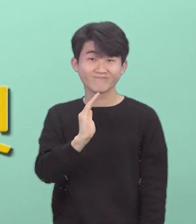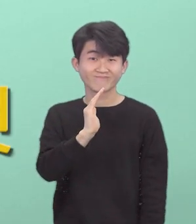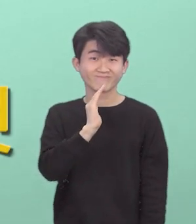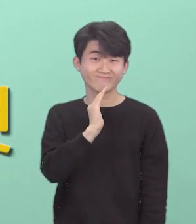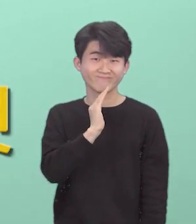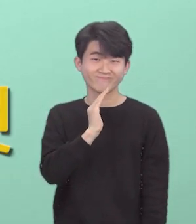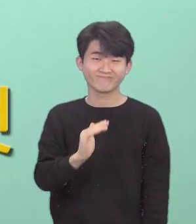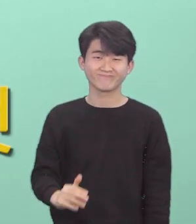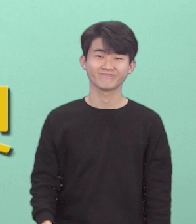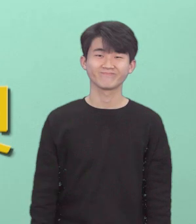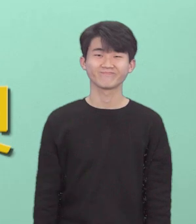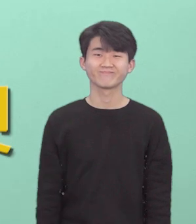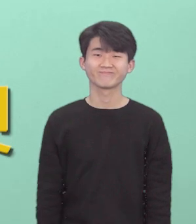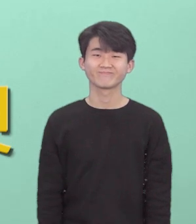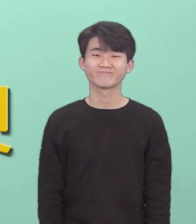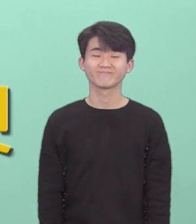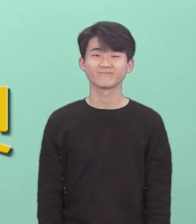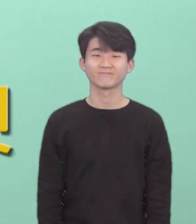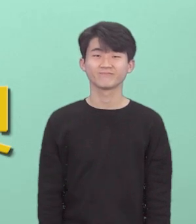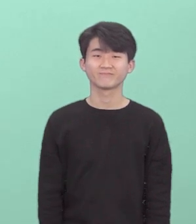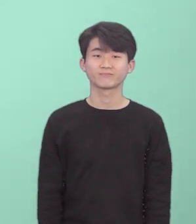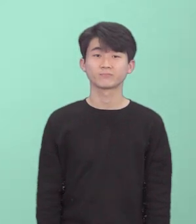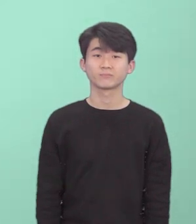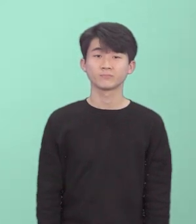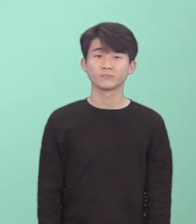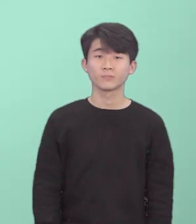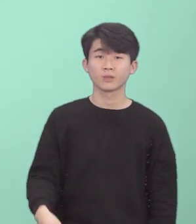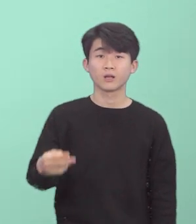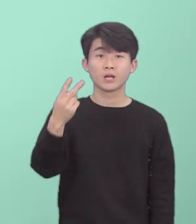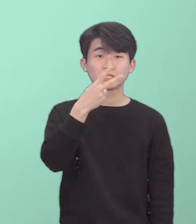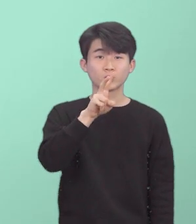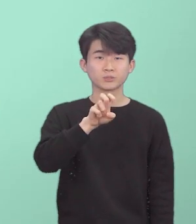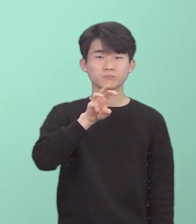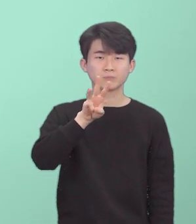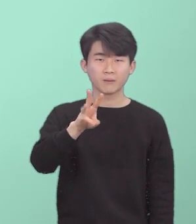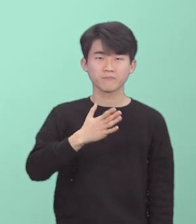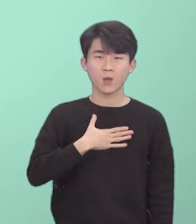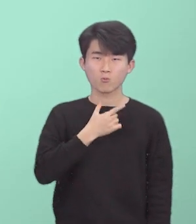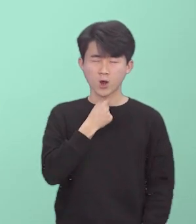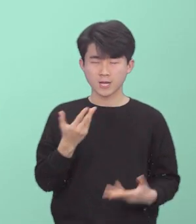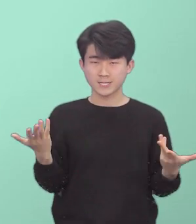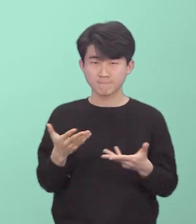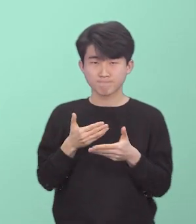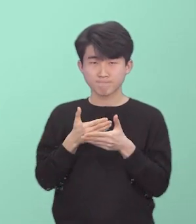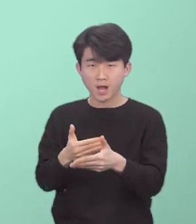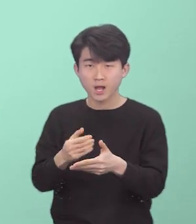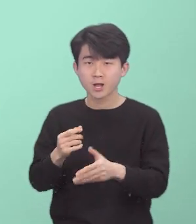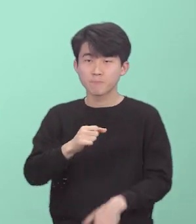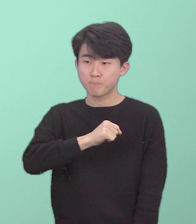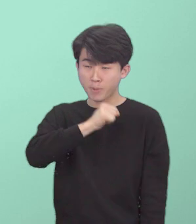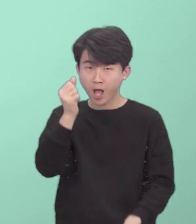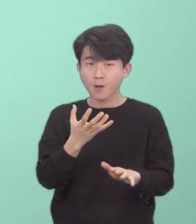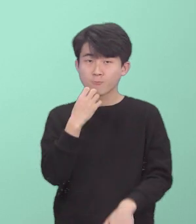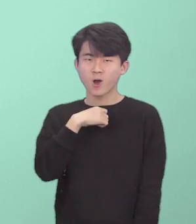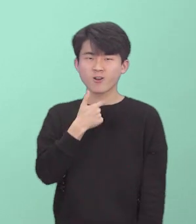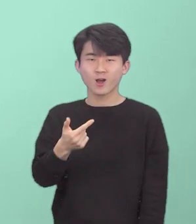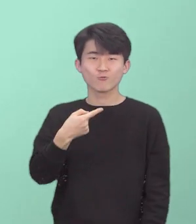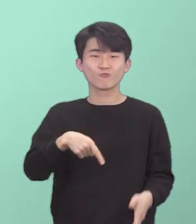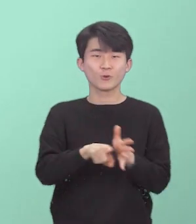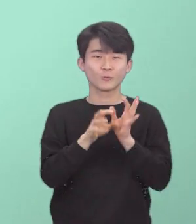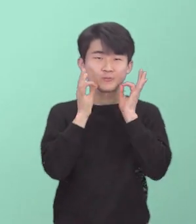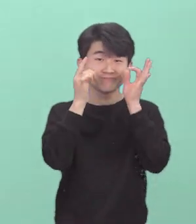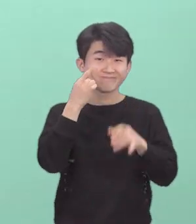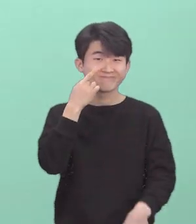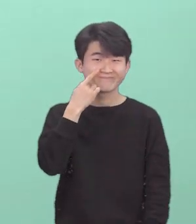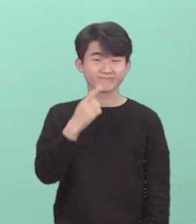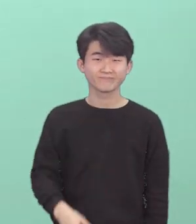가치와 보람은 무엇과도 바꿀 수 없겠죠? 하고 싶은 일을 하며 보람을 찾을 수 있는 올 한 해 만들어보면